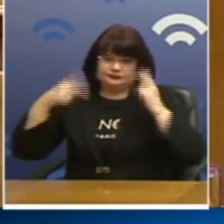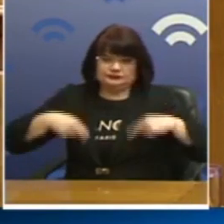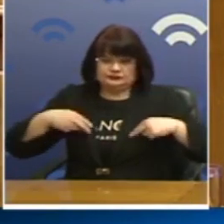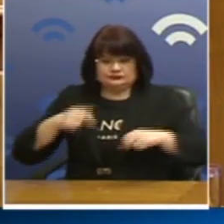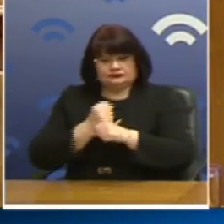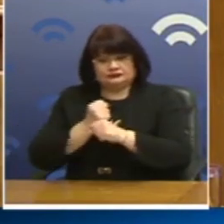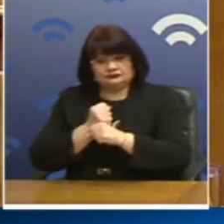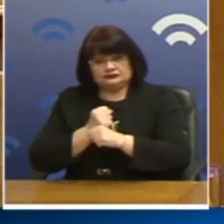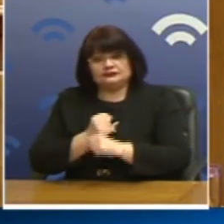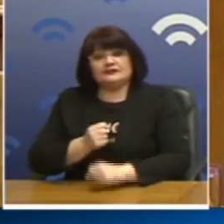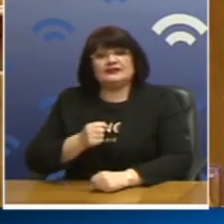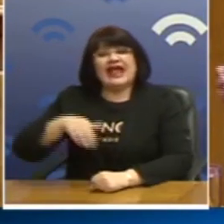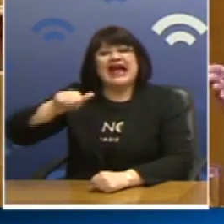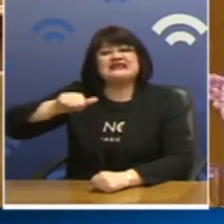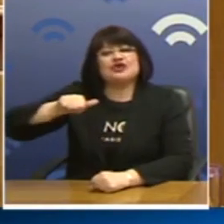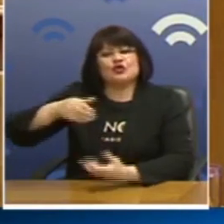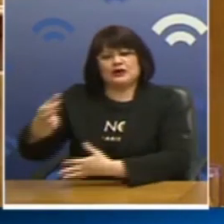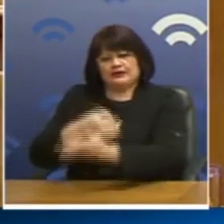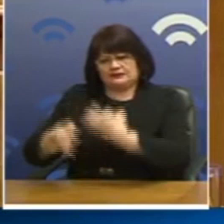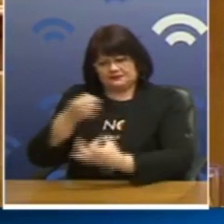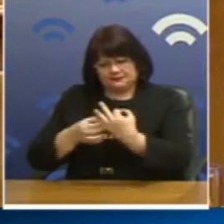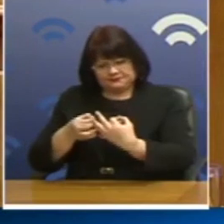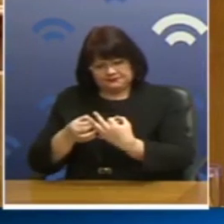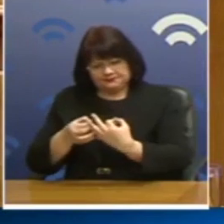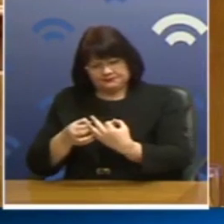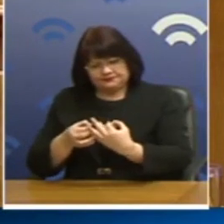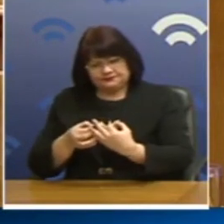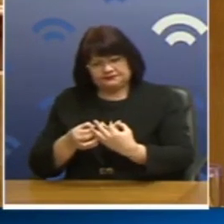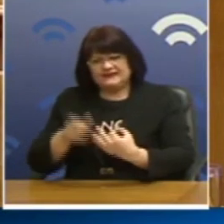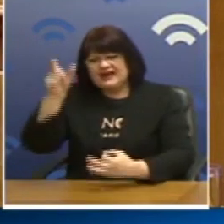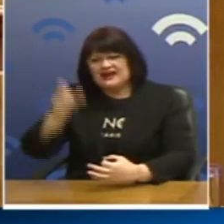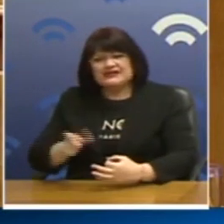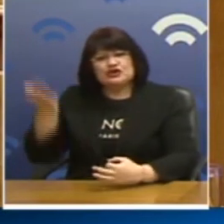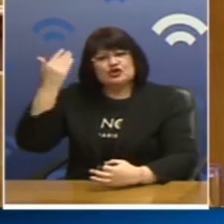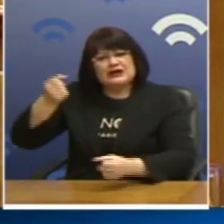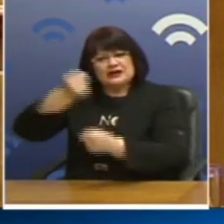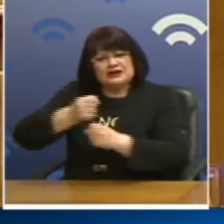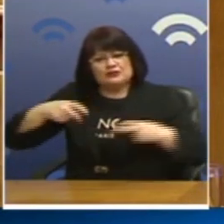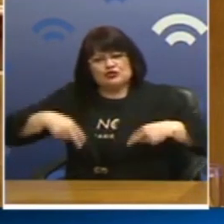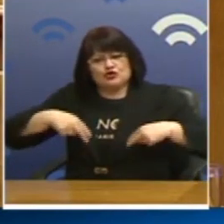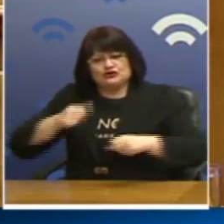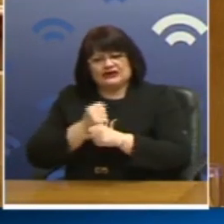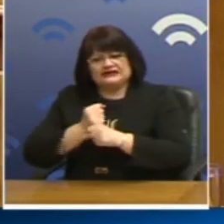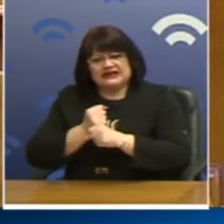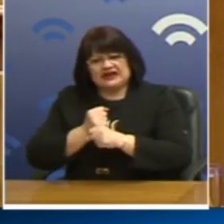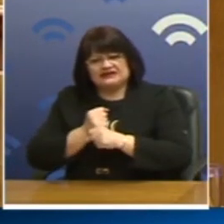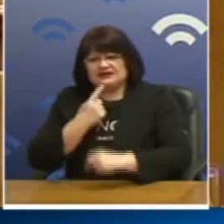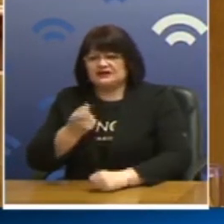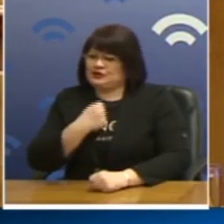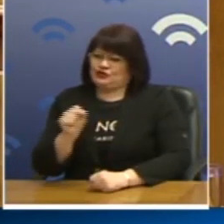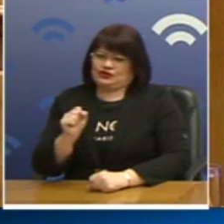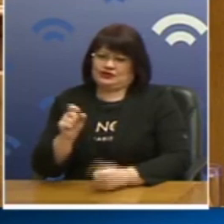κυρία Αξιόγλου, δηλαδή την ίδια που σαν υπουργός είχε απορρίψει την